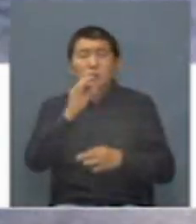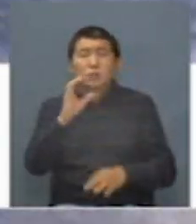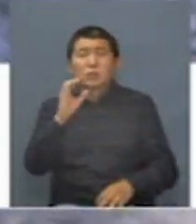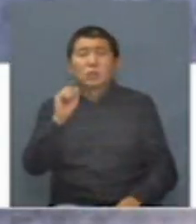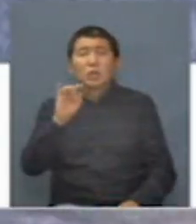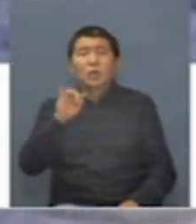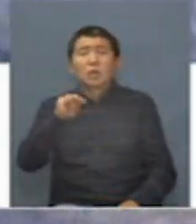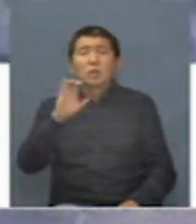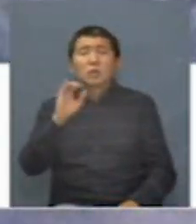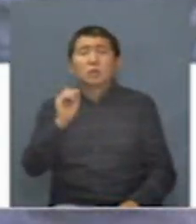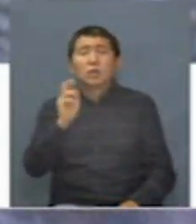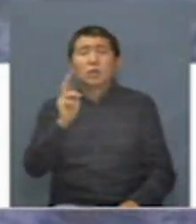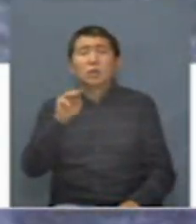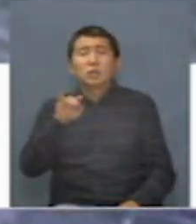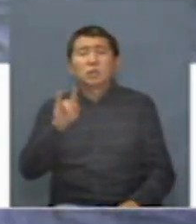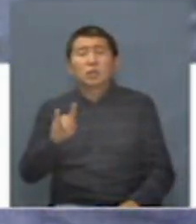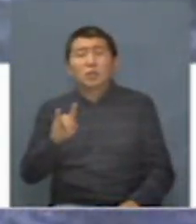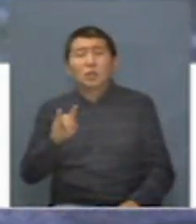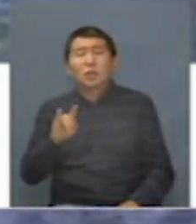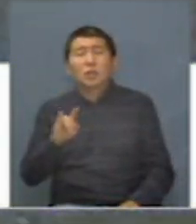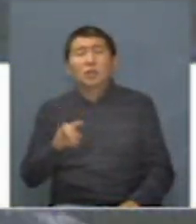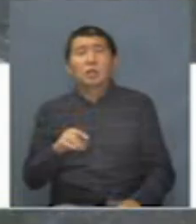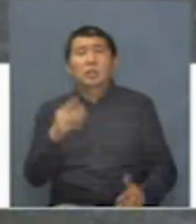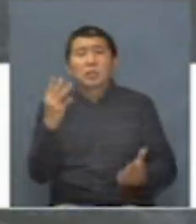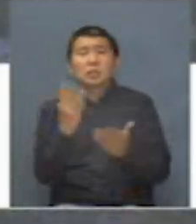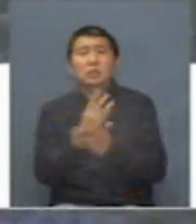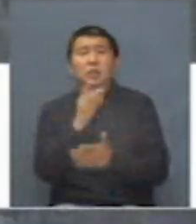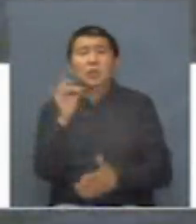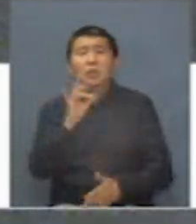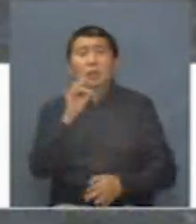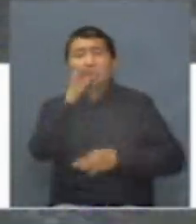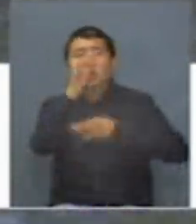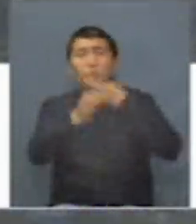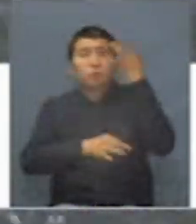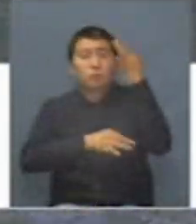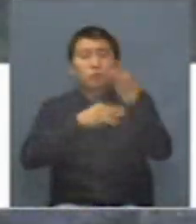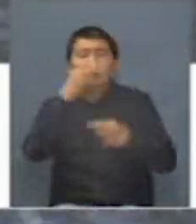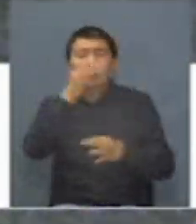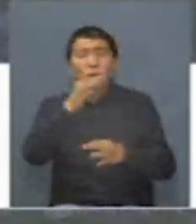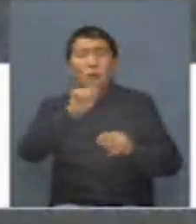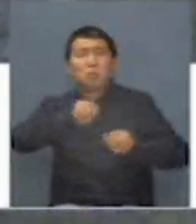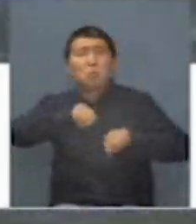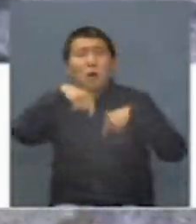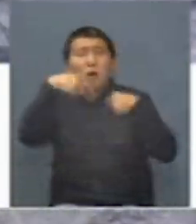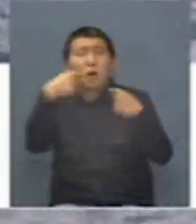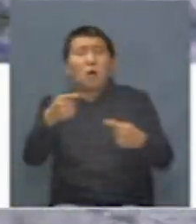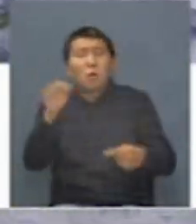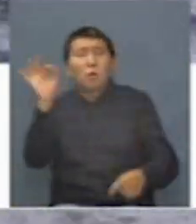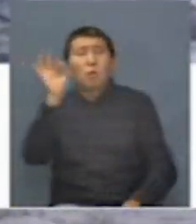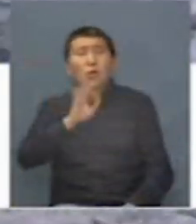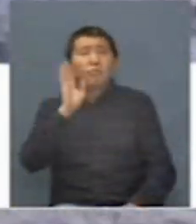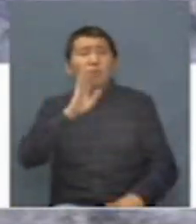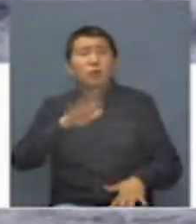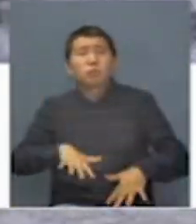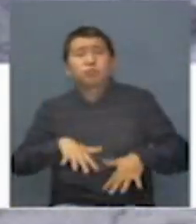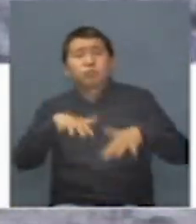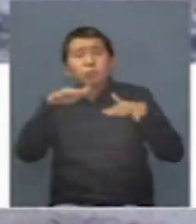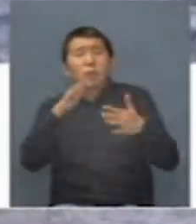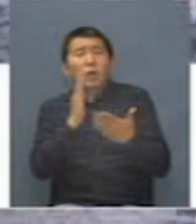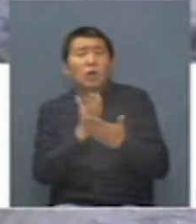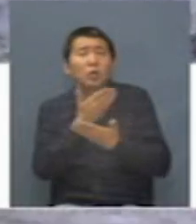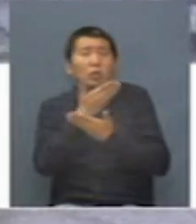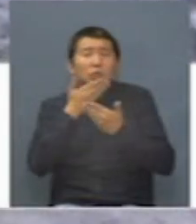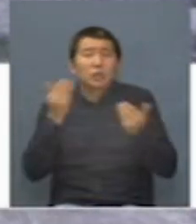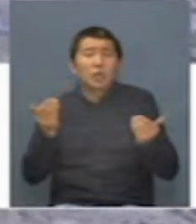Сарымсакты Катонкарагайского района. Ежедневно 3 раза в сутки со всех гидропостов передается информация о гидрометеорологических изменениях